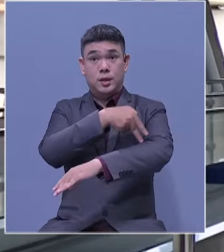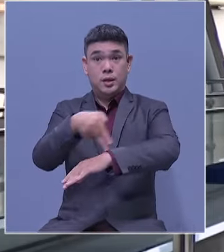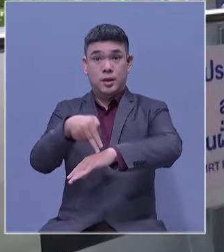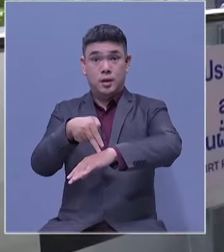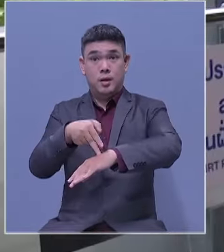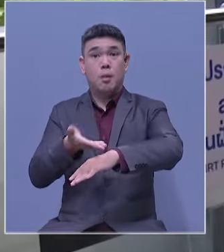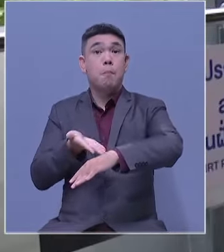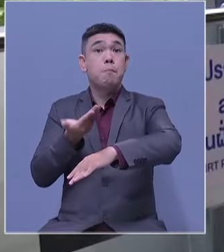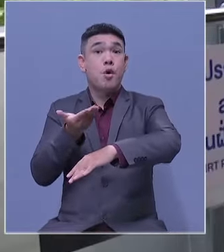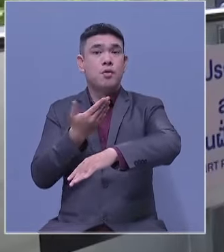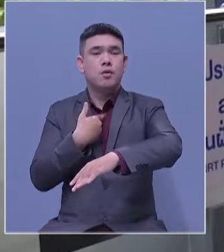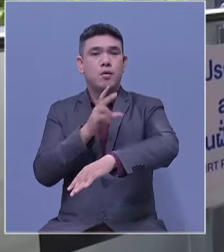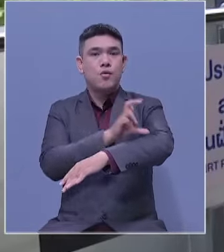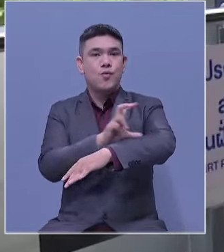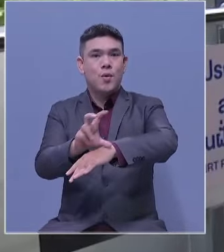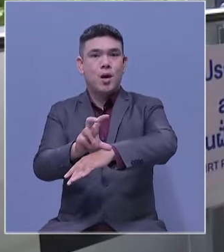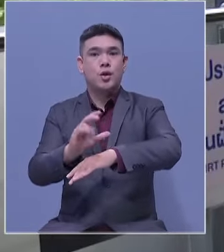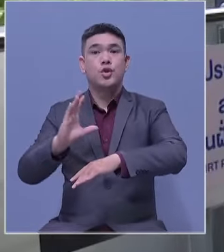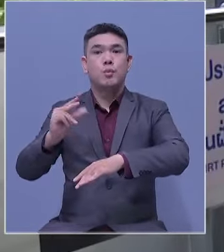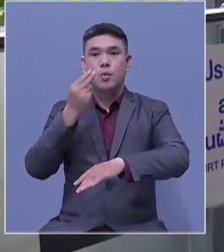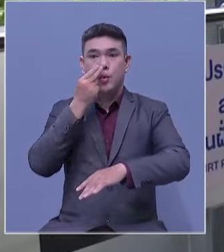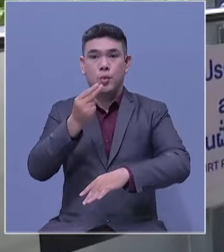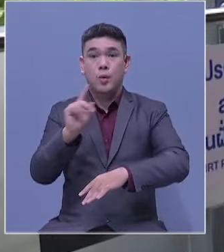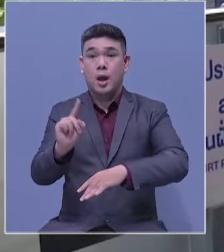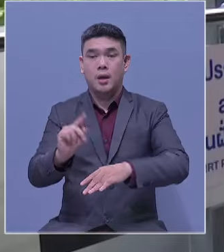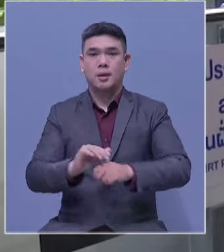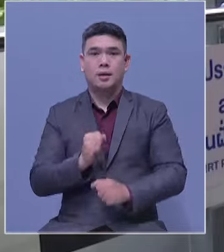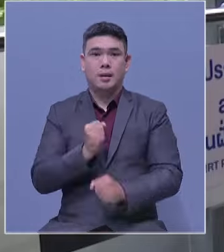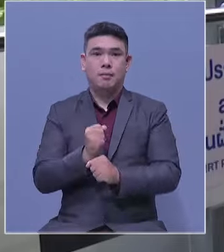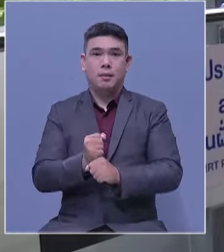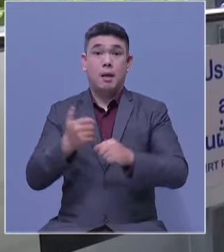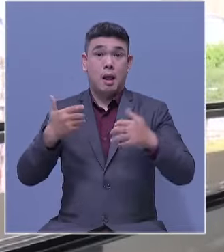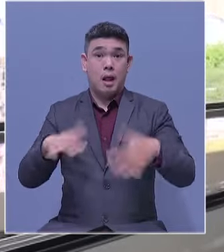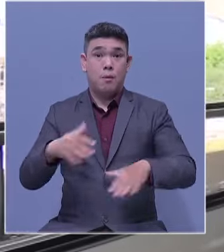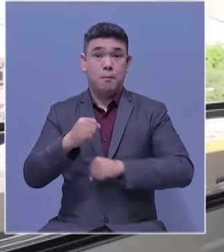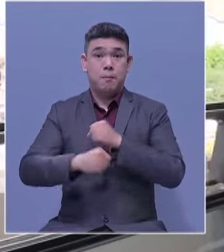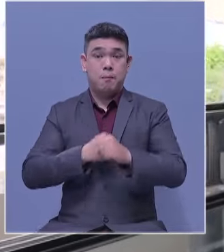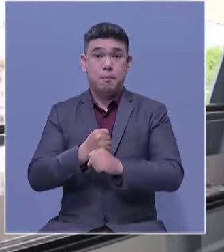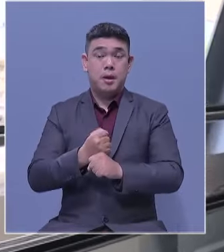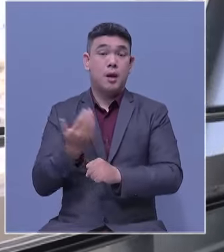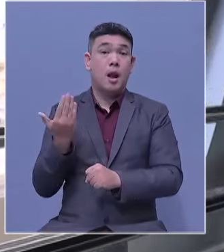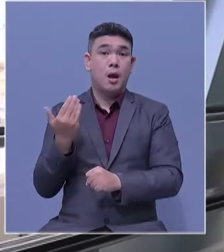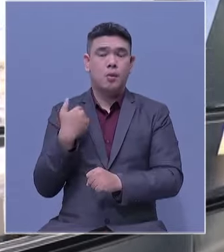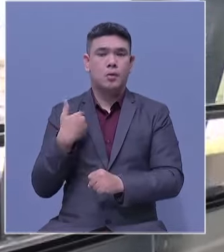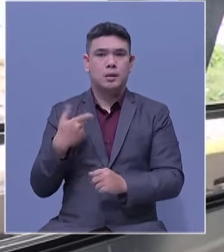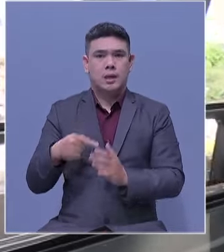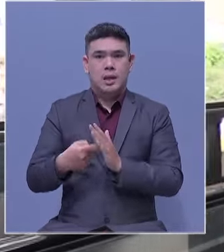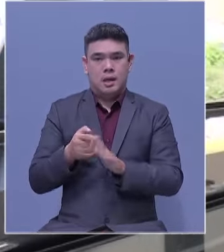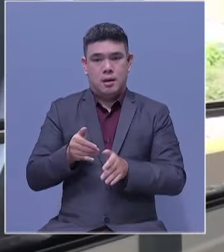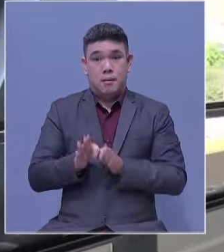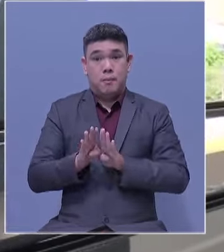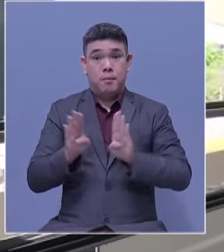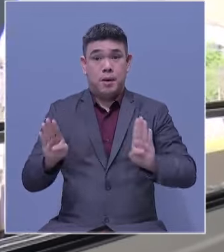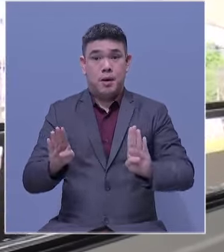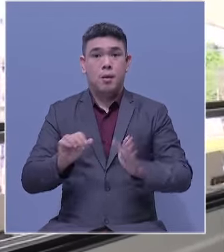สายสีชมพูและสีม่วงนะคะคือความจริงเนี่ยก็แล้วเสร็จตั้งแต่ช่วงปลายปีแต่ว่ามีการอธิบายบอกว่าที่ยังไม่สามารถ